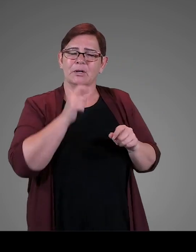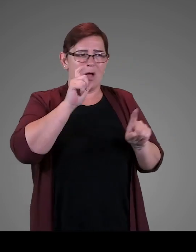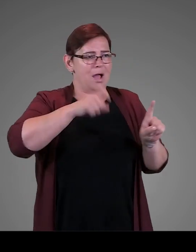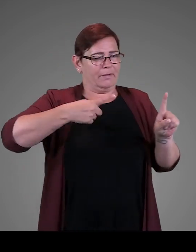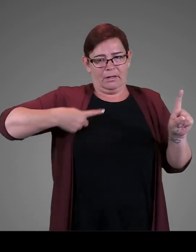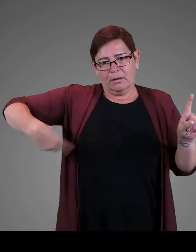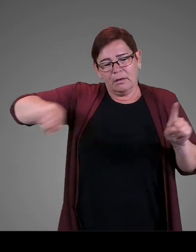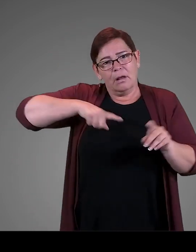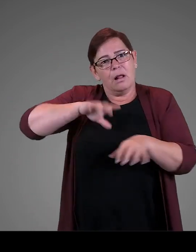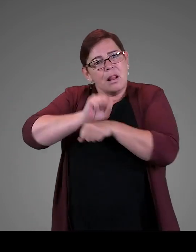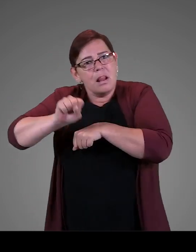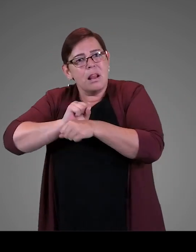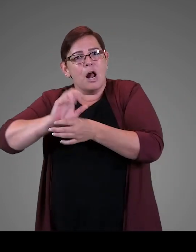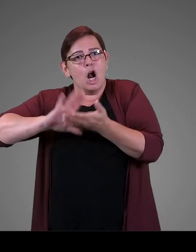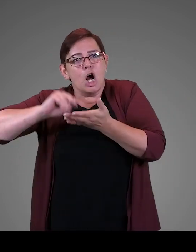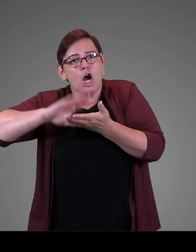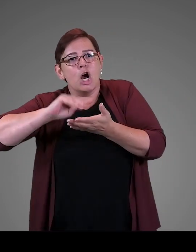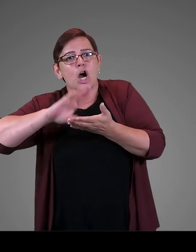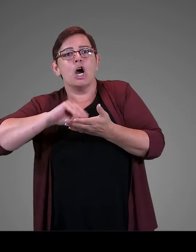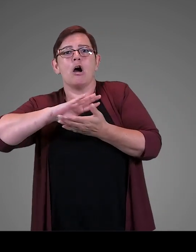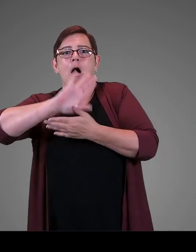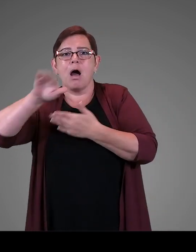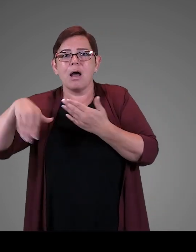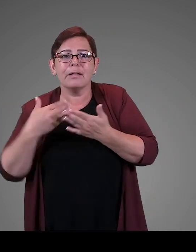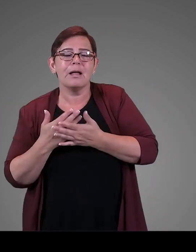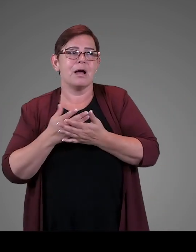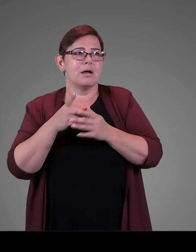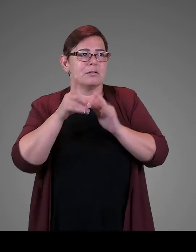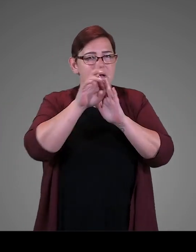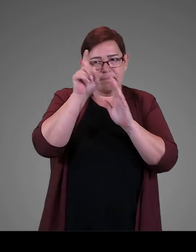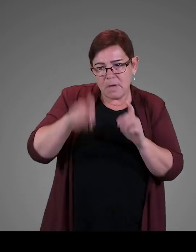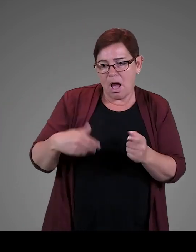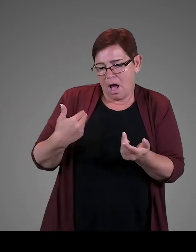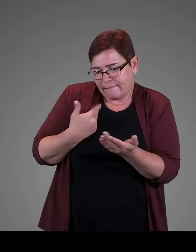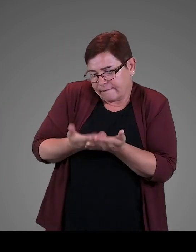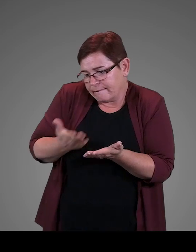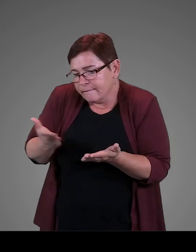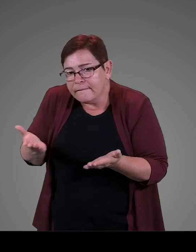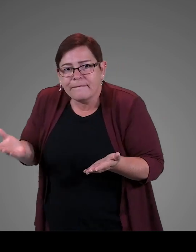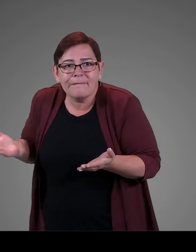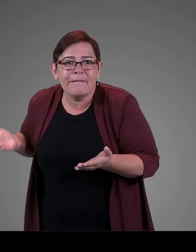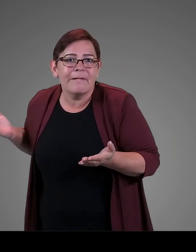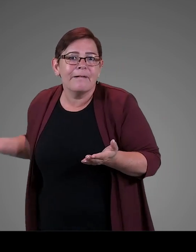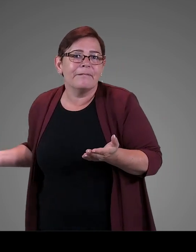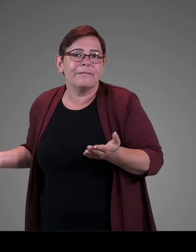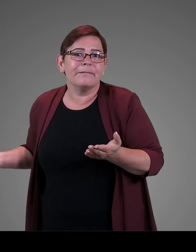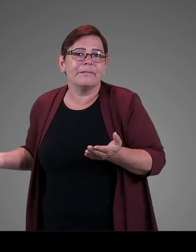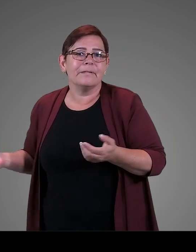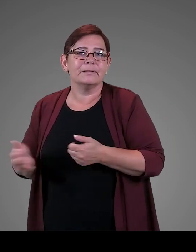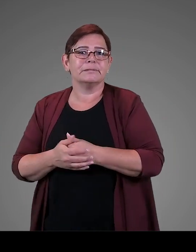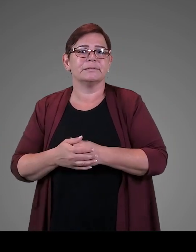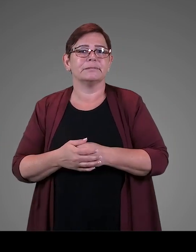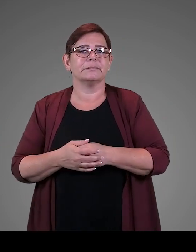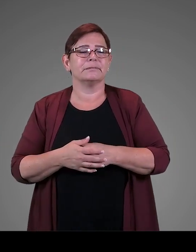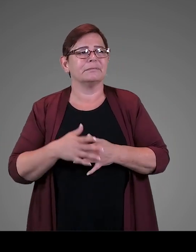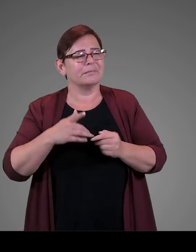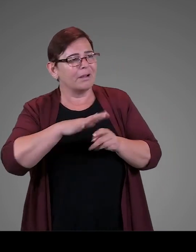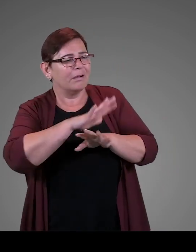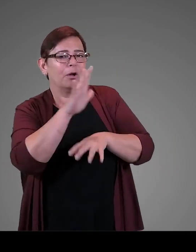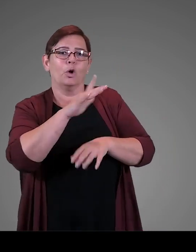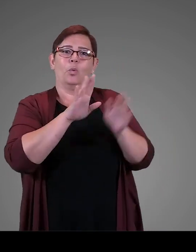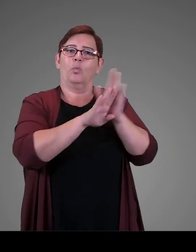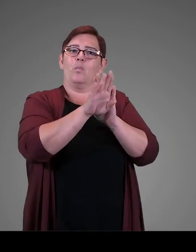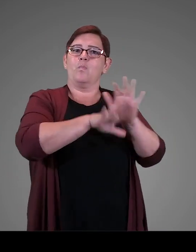on collabore avec des centres qui spécialisent en performance plutôt que nous apprendre tout ça, avoir toutes les ressources pour faire